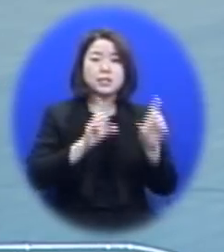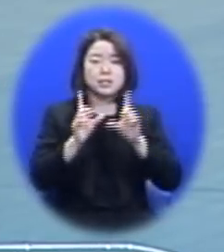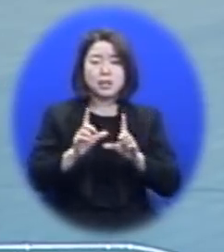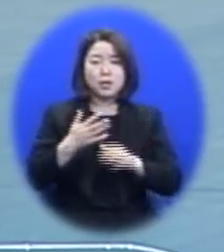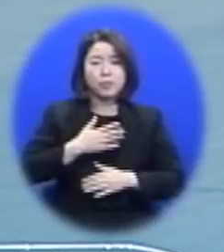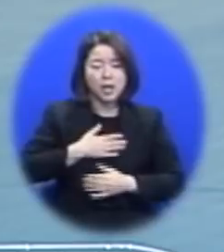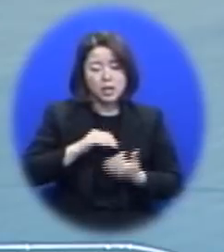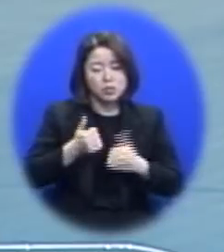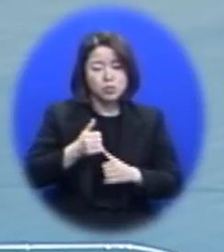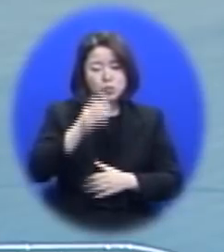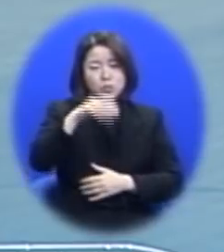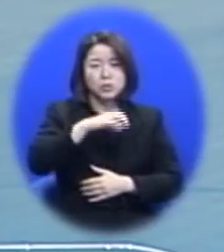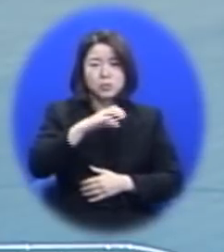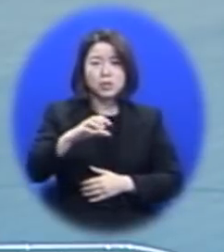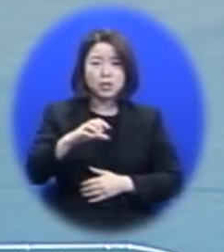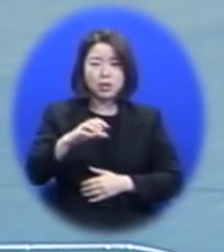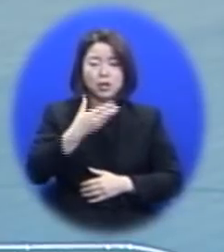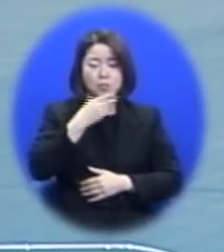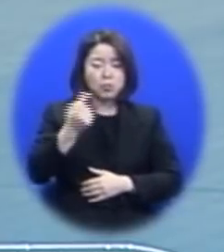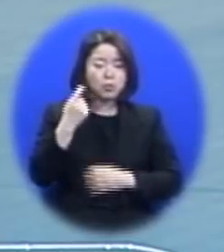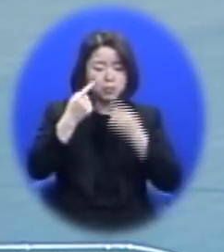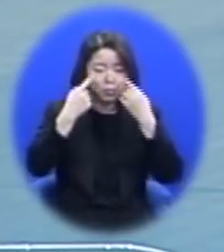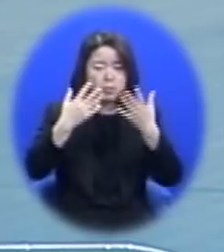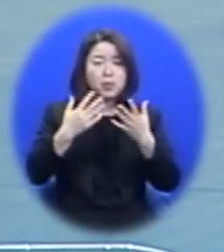복음이 분명한 성도가 되어야 됩니다.